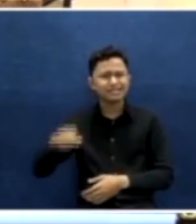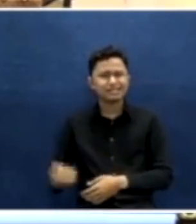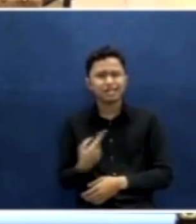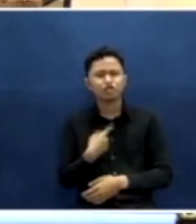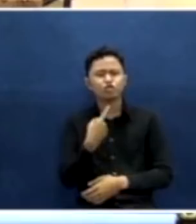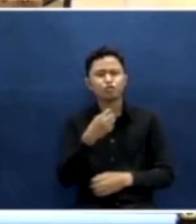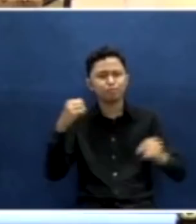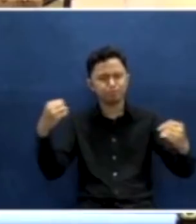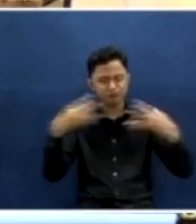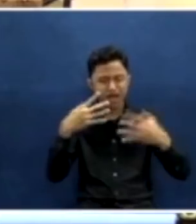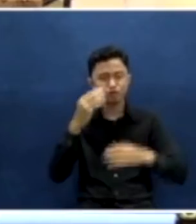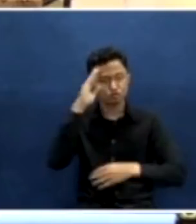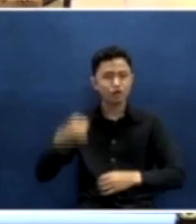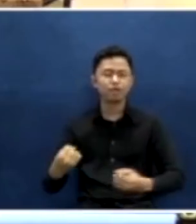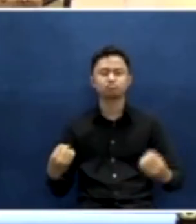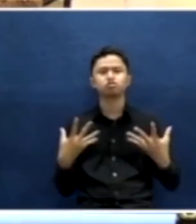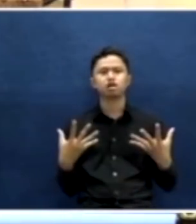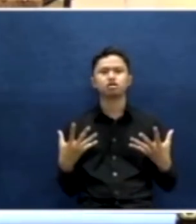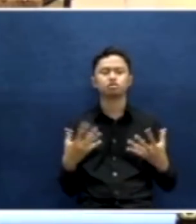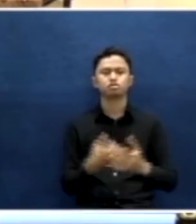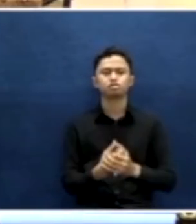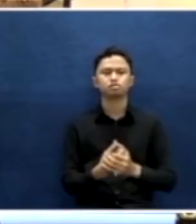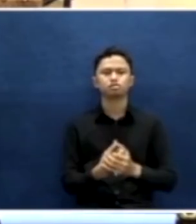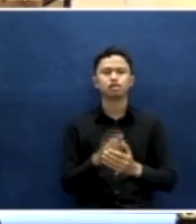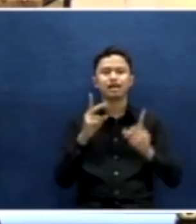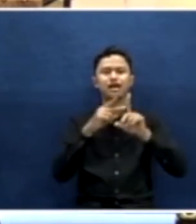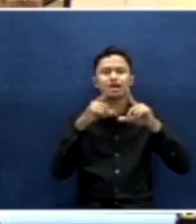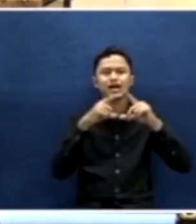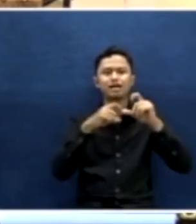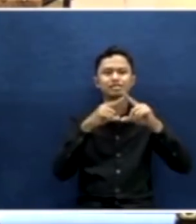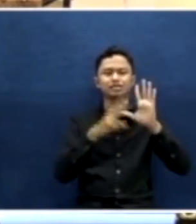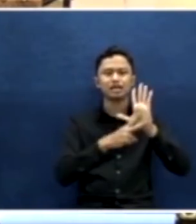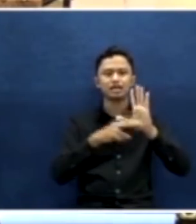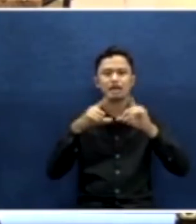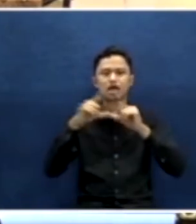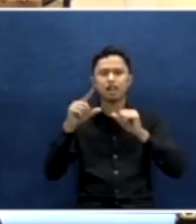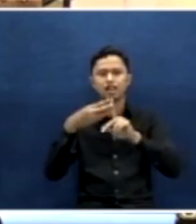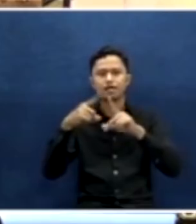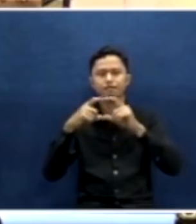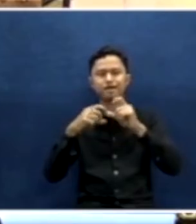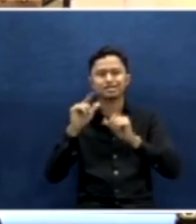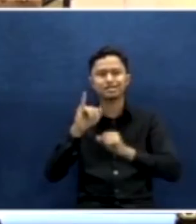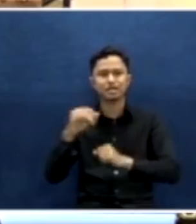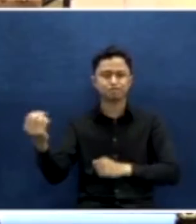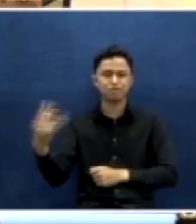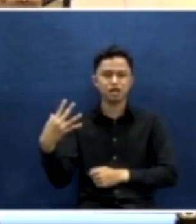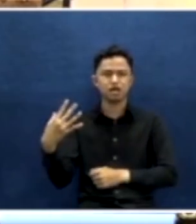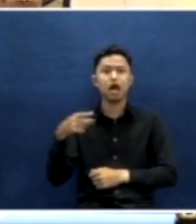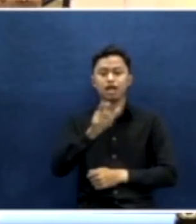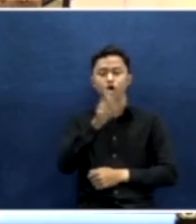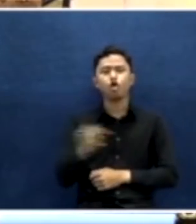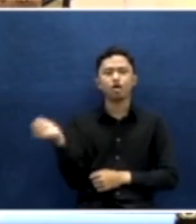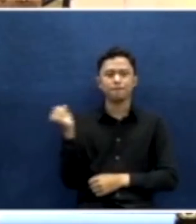tutup dengan sebuah kisah yang disampaikan dari Hasan Al Basri Hasan al-bashri pernah masuk pasar mendapati ada seorang pedagang menggunakan segala macam